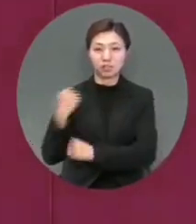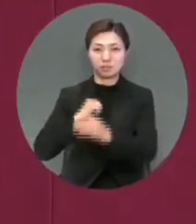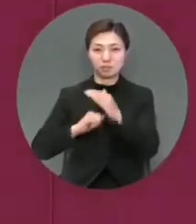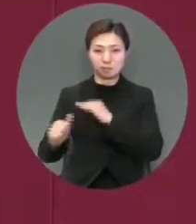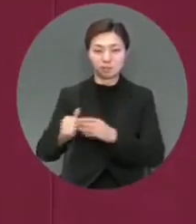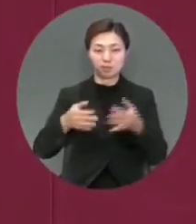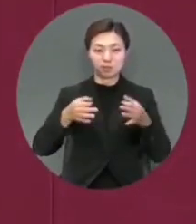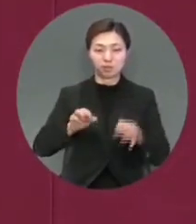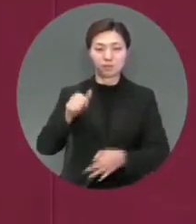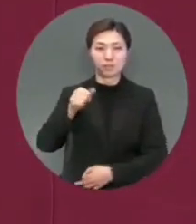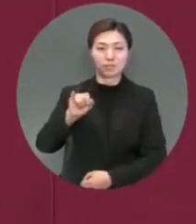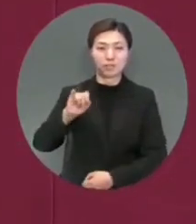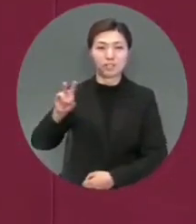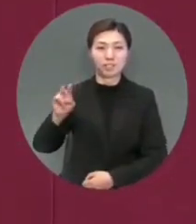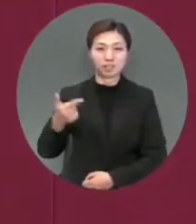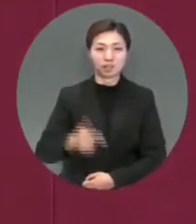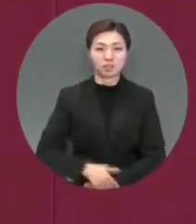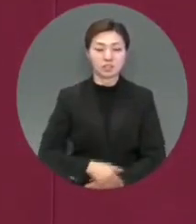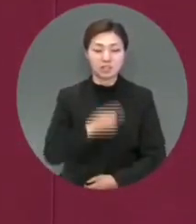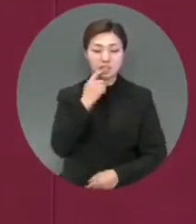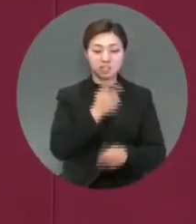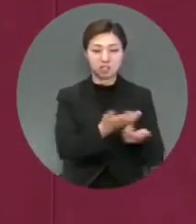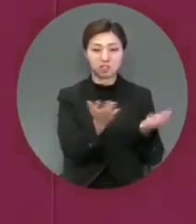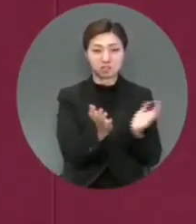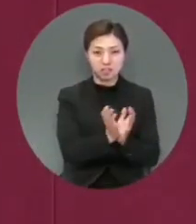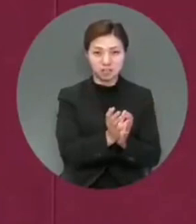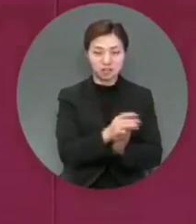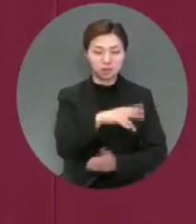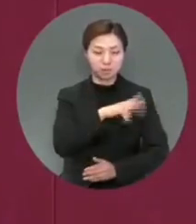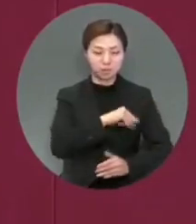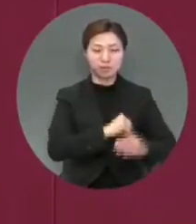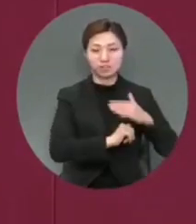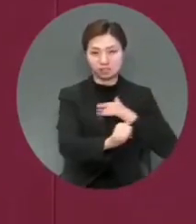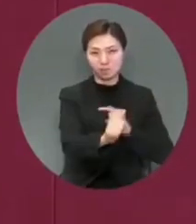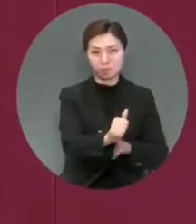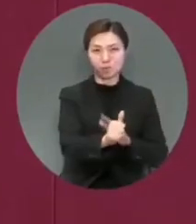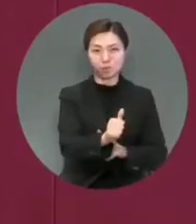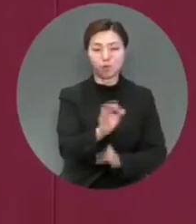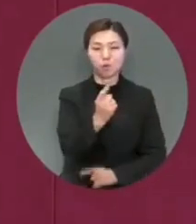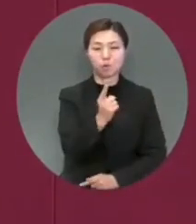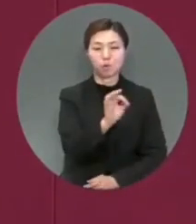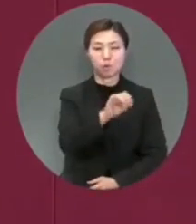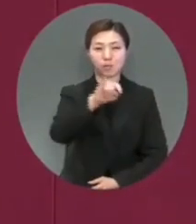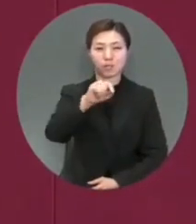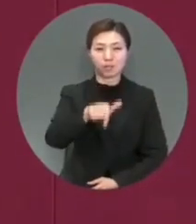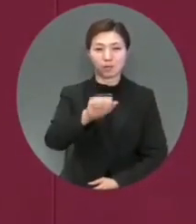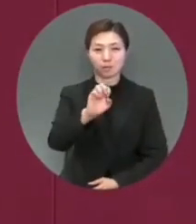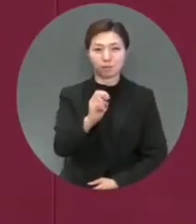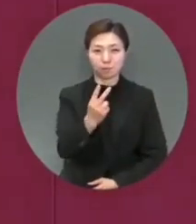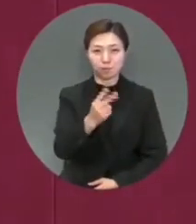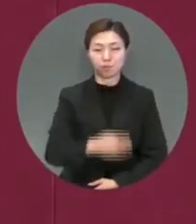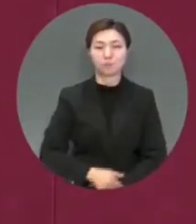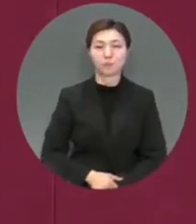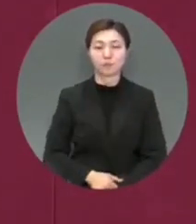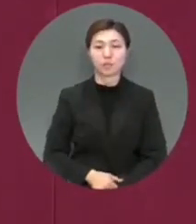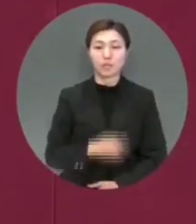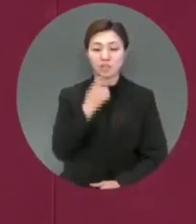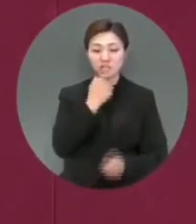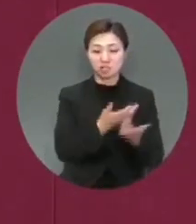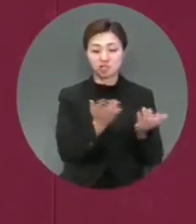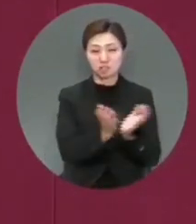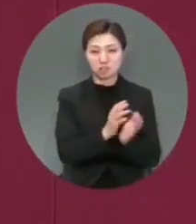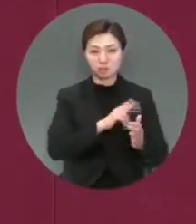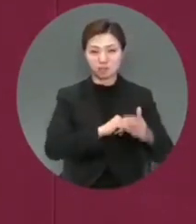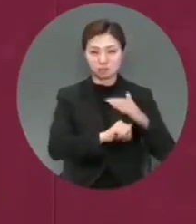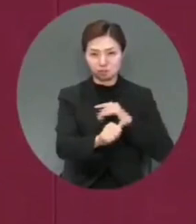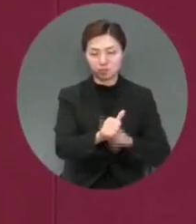홍익표 민주당 원내대표님, 윤재옥 국민의힘 원내대표님, 그리고